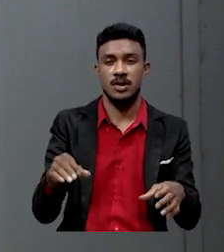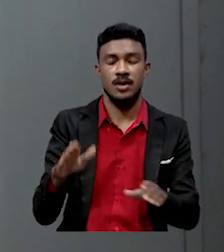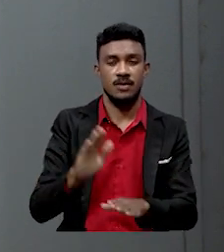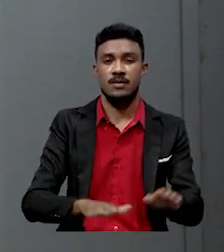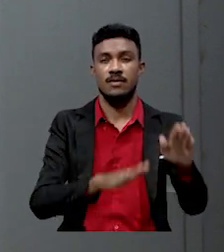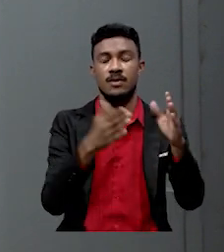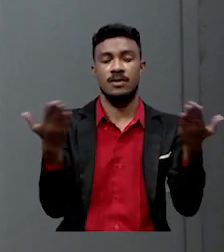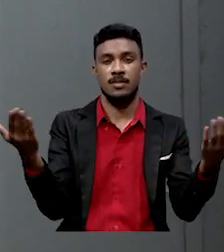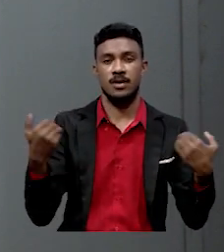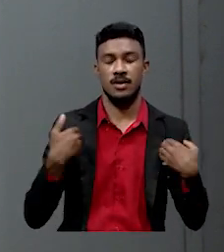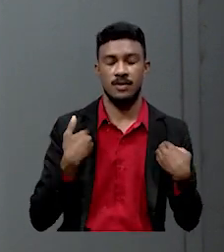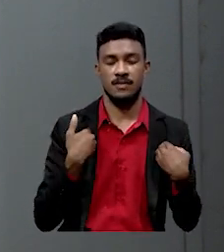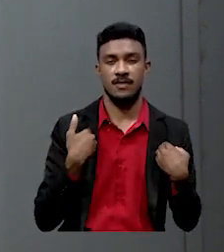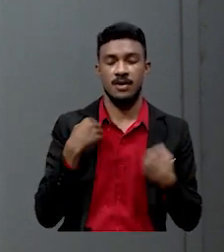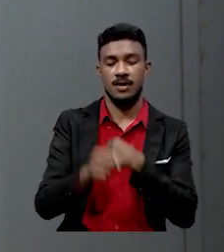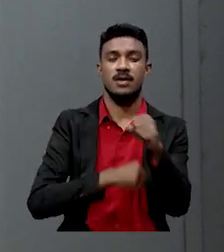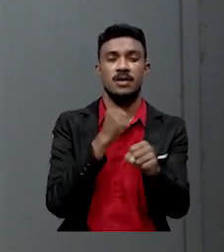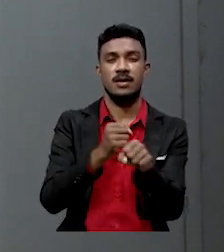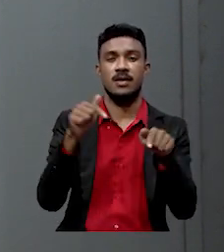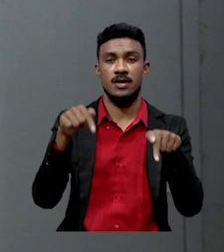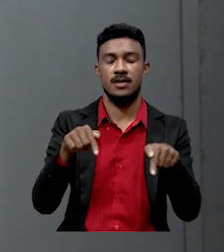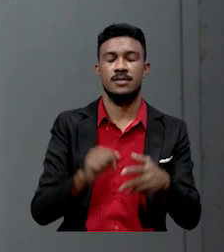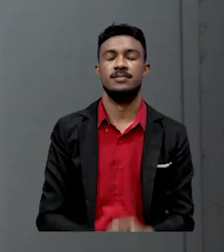nebe mak implementa iya tina nene